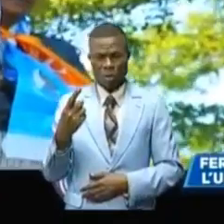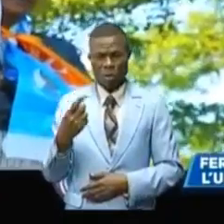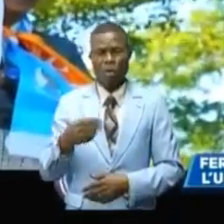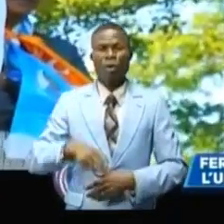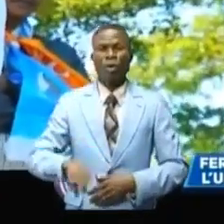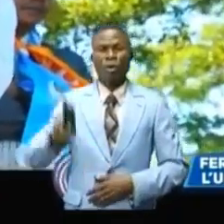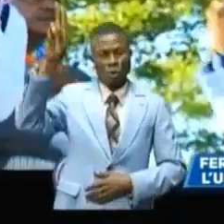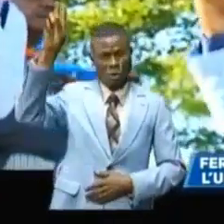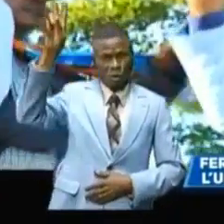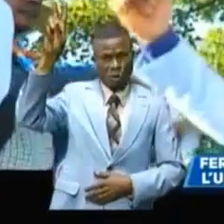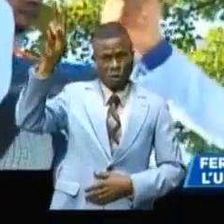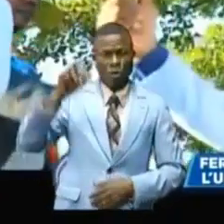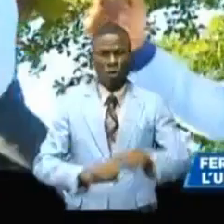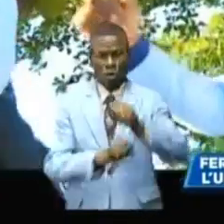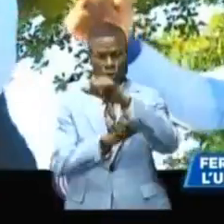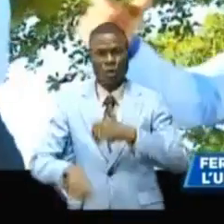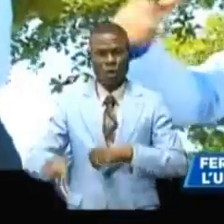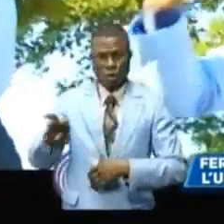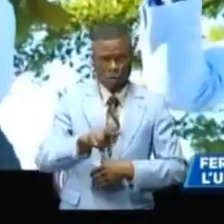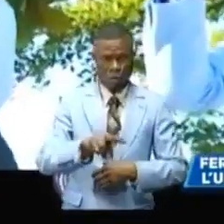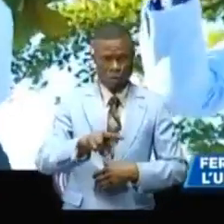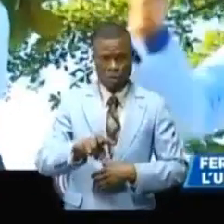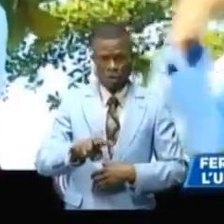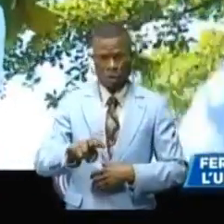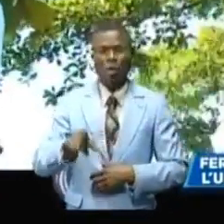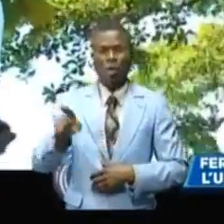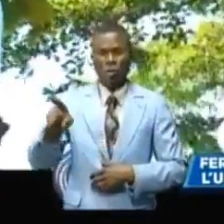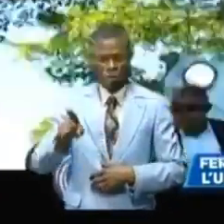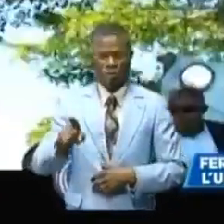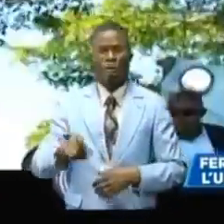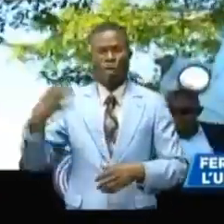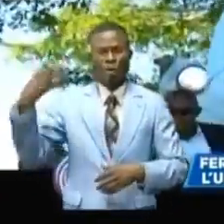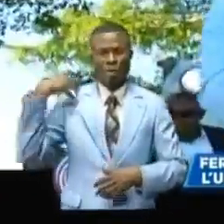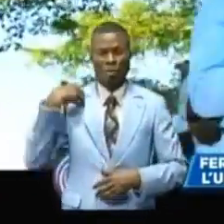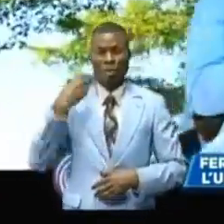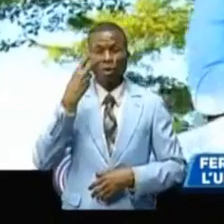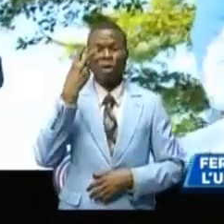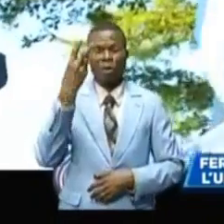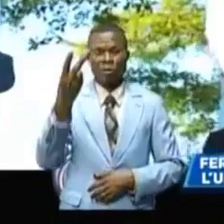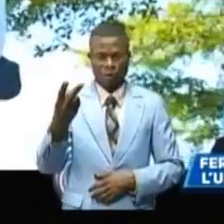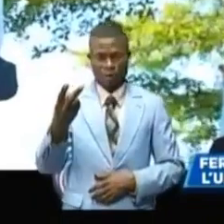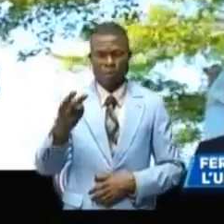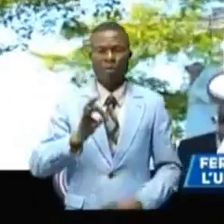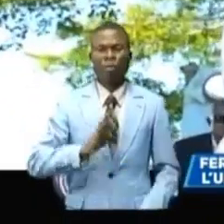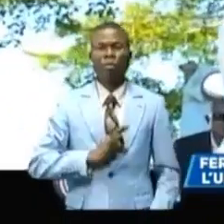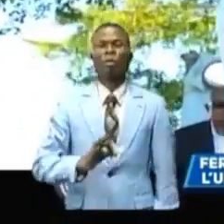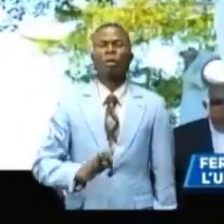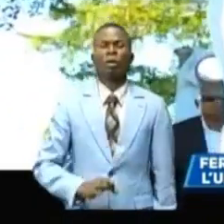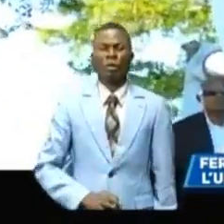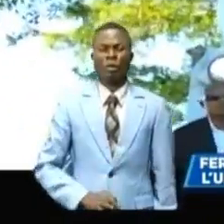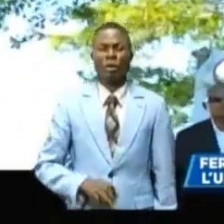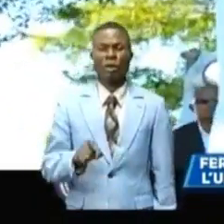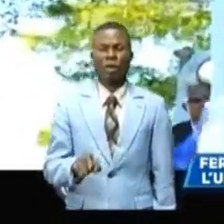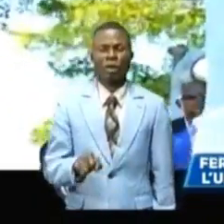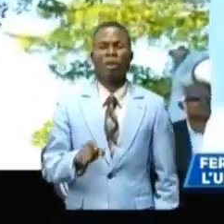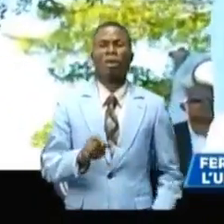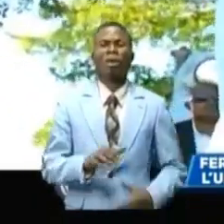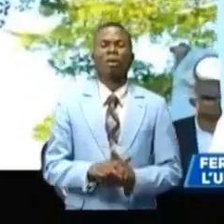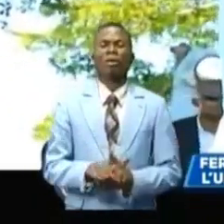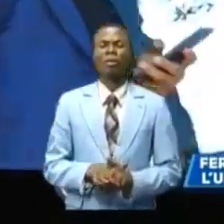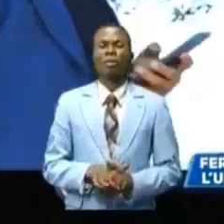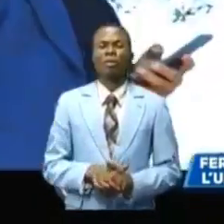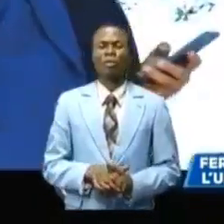L'UDPS va vous soutenir, vous êtes l'incarnation même de la vision du chef de l'État, Félix-Antoine